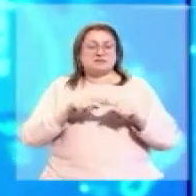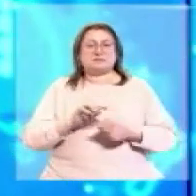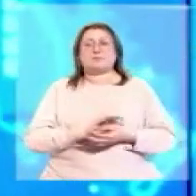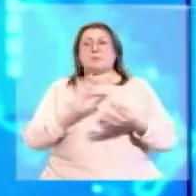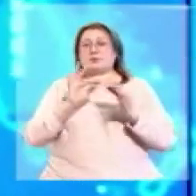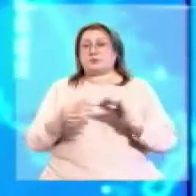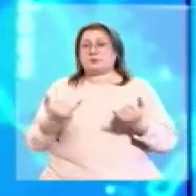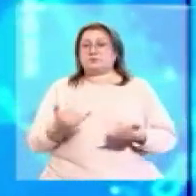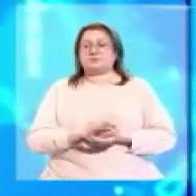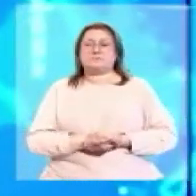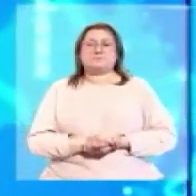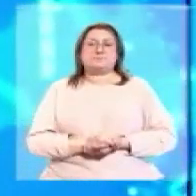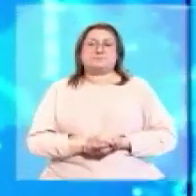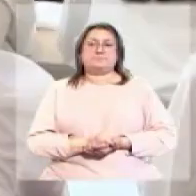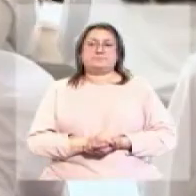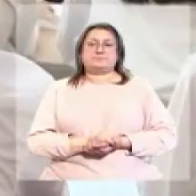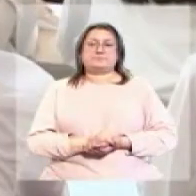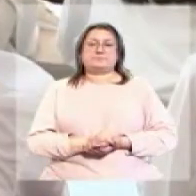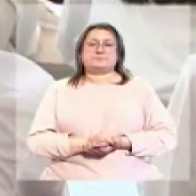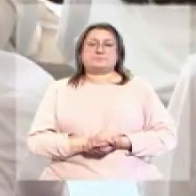Подробности в материале моих коллег.